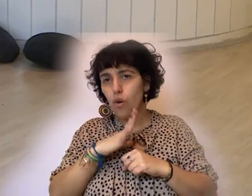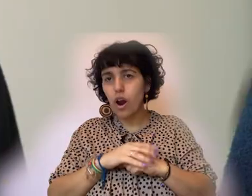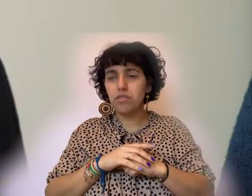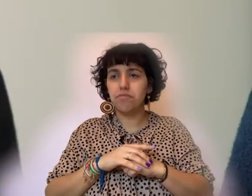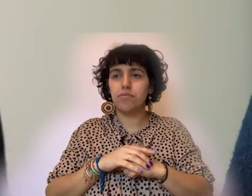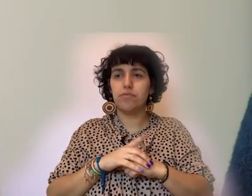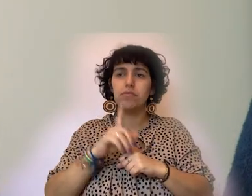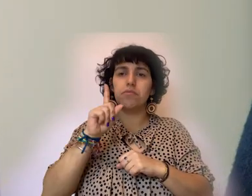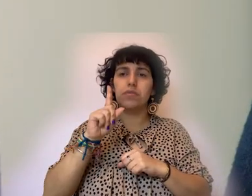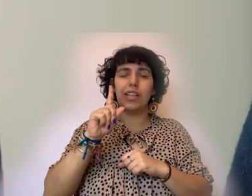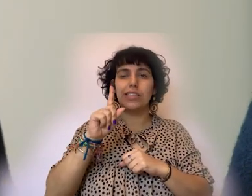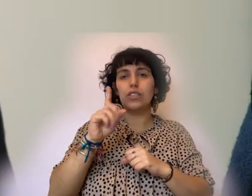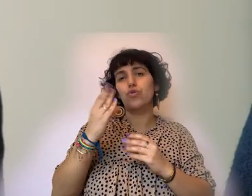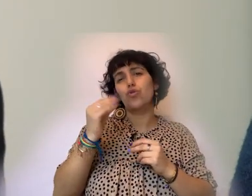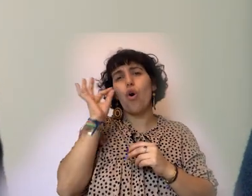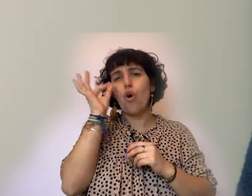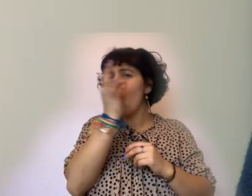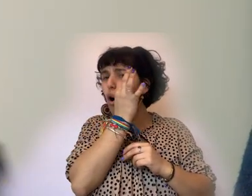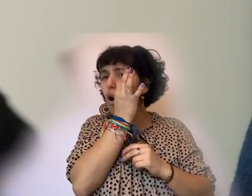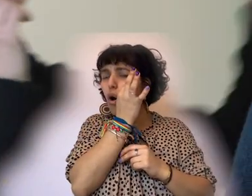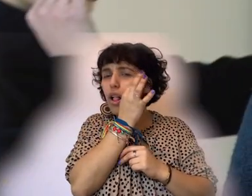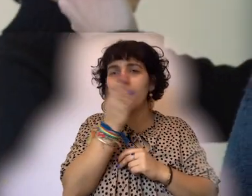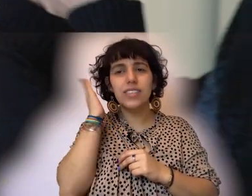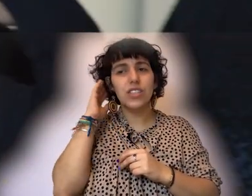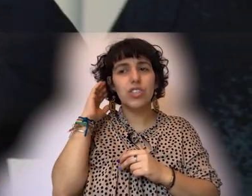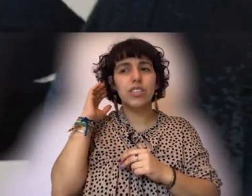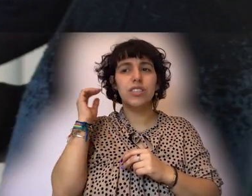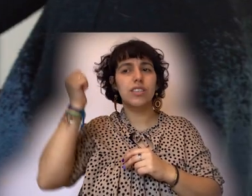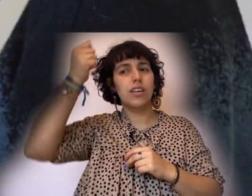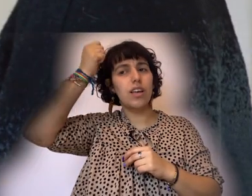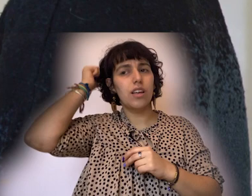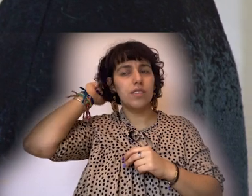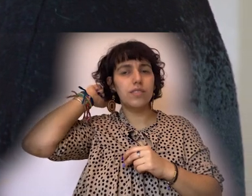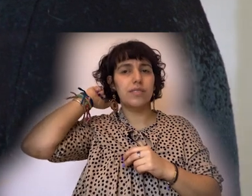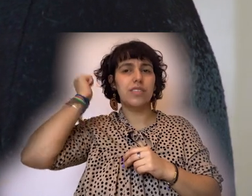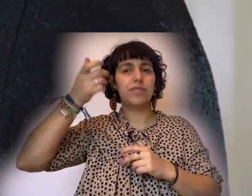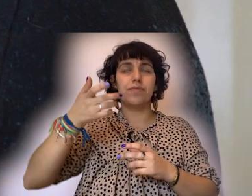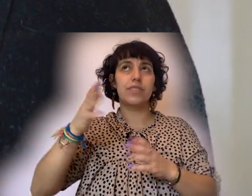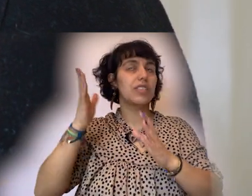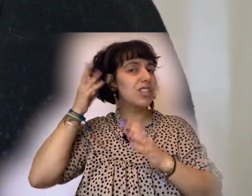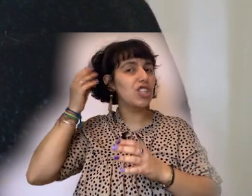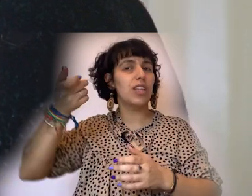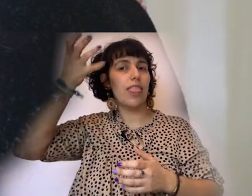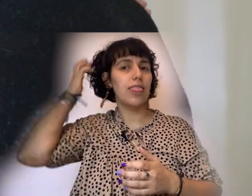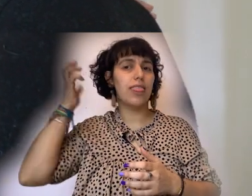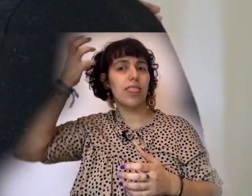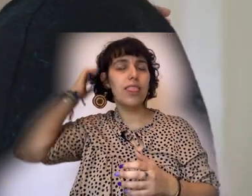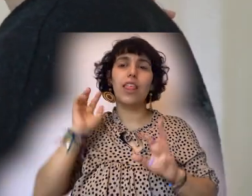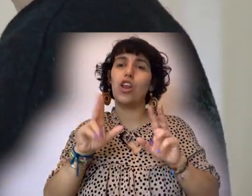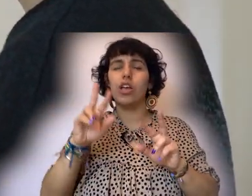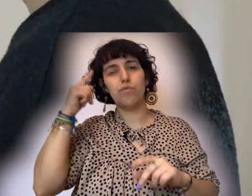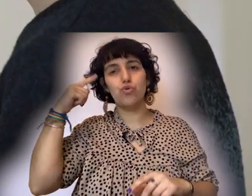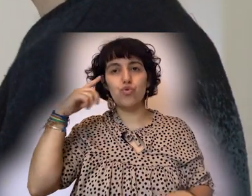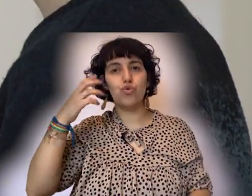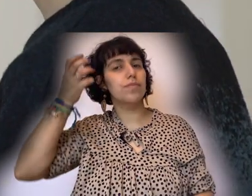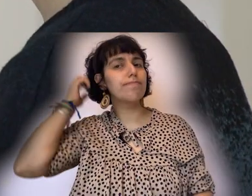Evet çıkarttığımız bir vuruş bu Eğer bu şekilde ben çağının çenesine Ya bunu vuruşunu gerçekleştirebilir